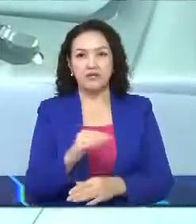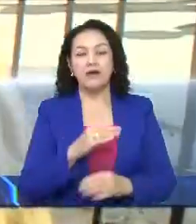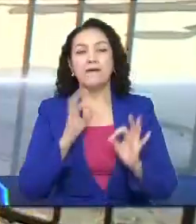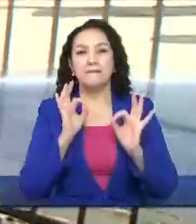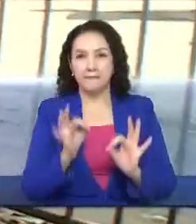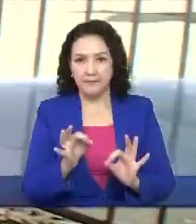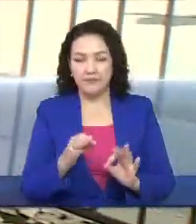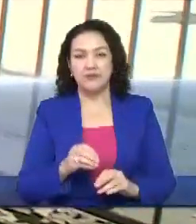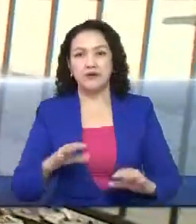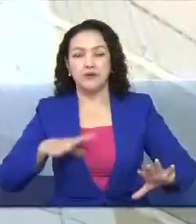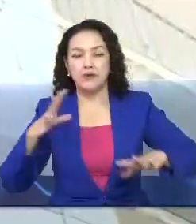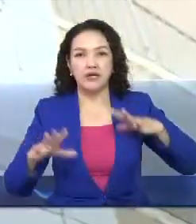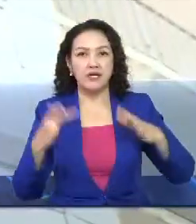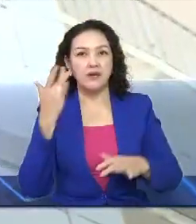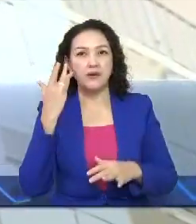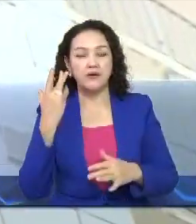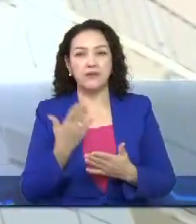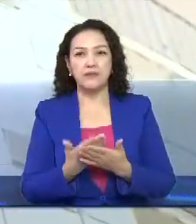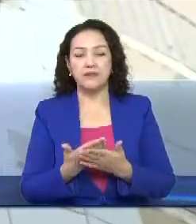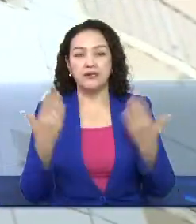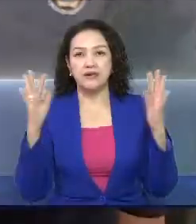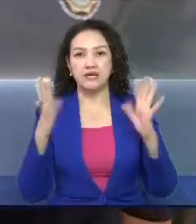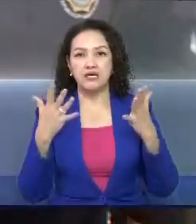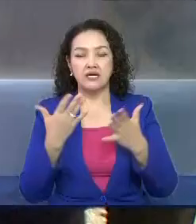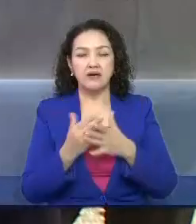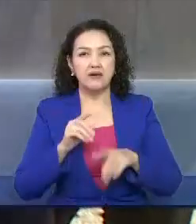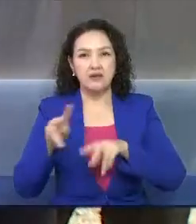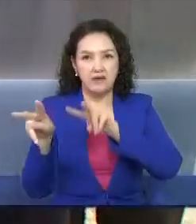положительная. Учения проводятся на постоянной основе. В этот раз за их